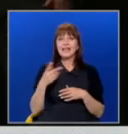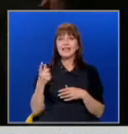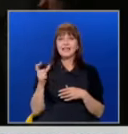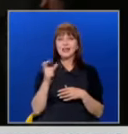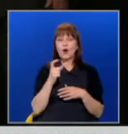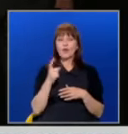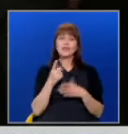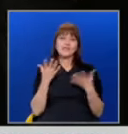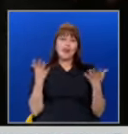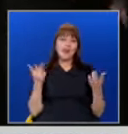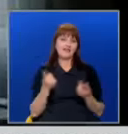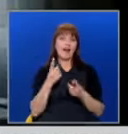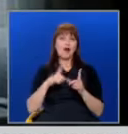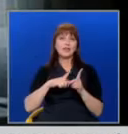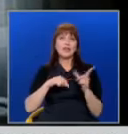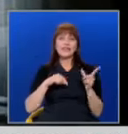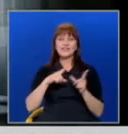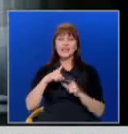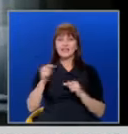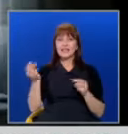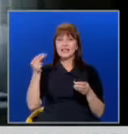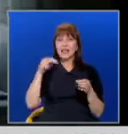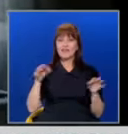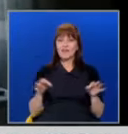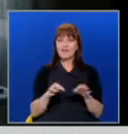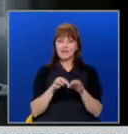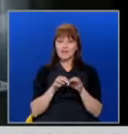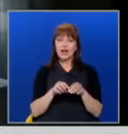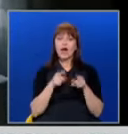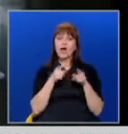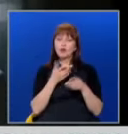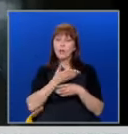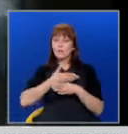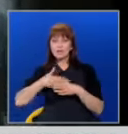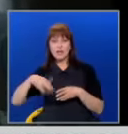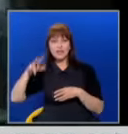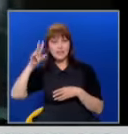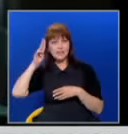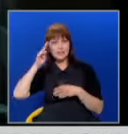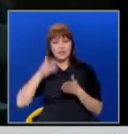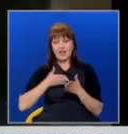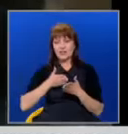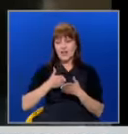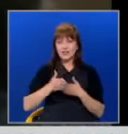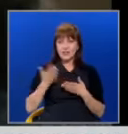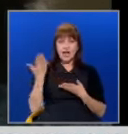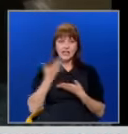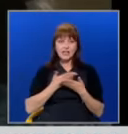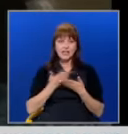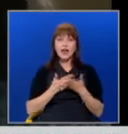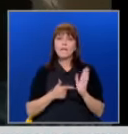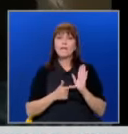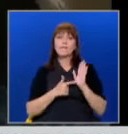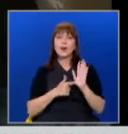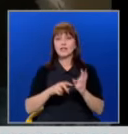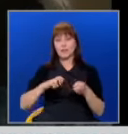на фестивала в Карлови Вари. Стефан Командарев продължава да използва похватите на киното, за да показва най-наболелите проблеми